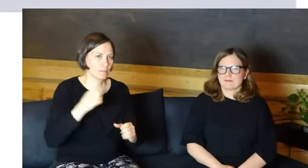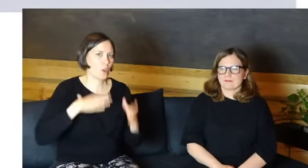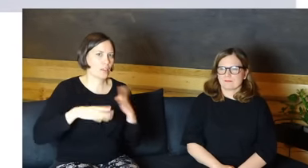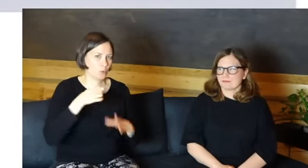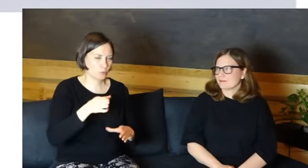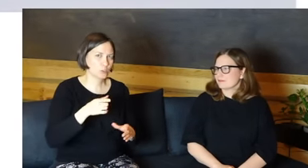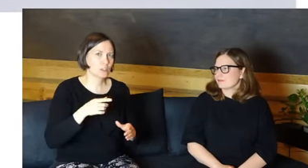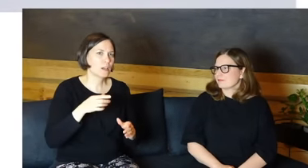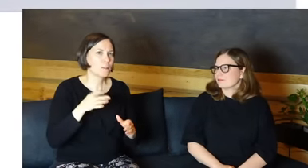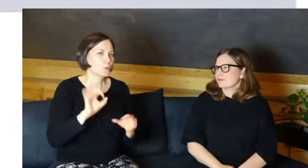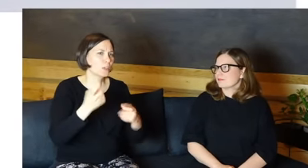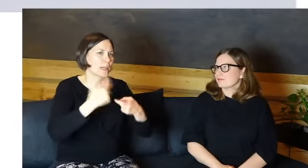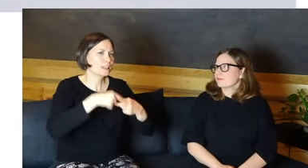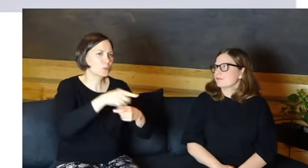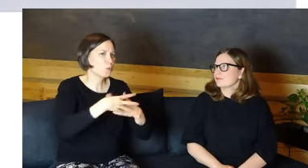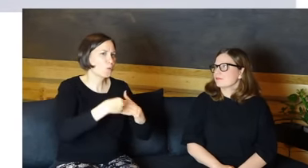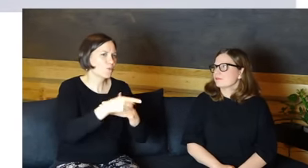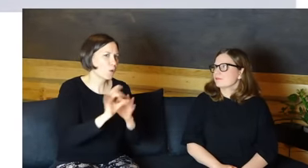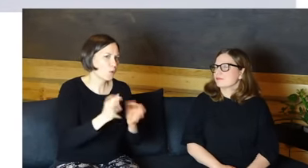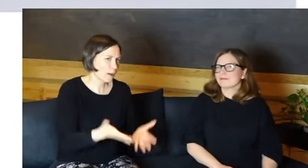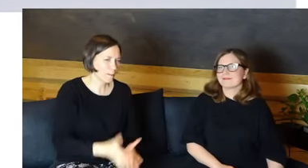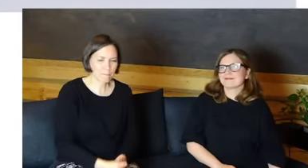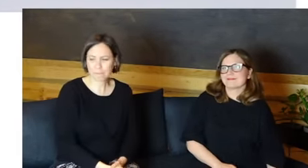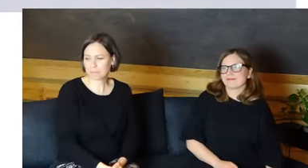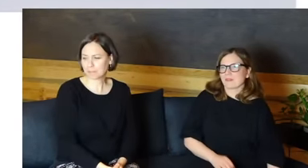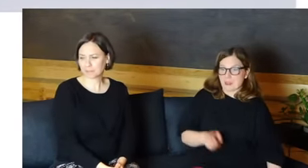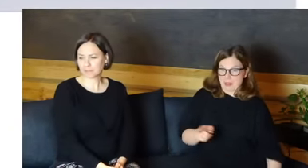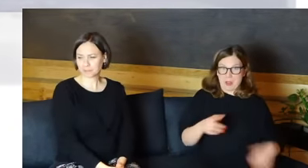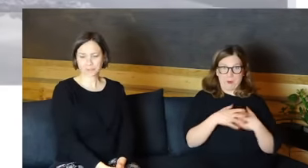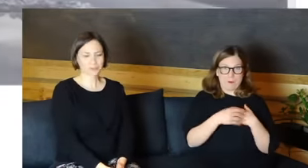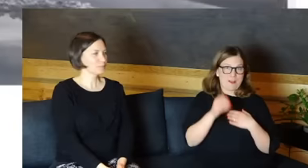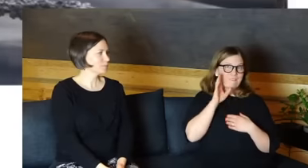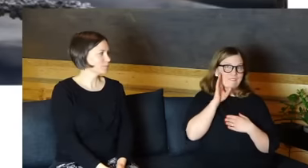vihje. Ja sitten